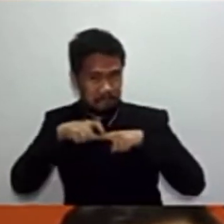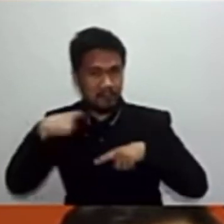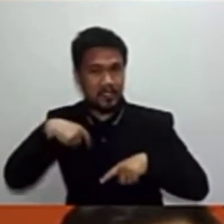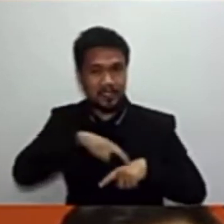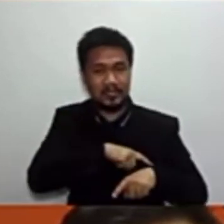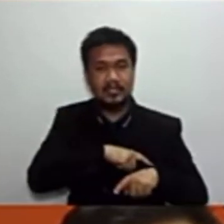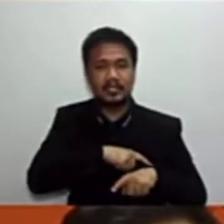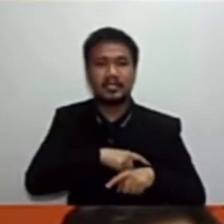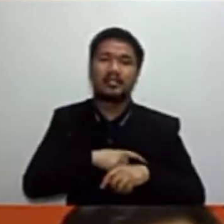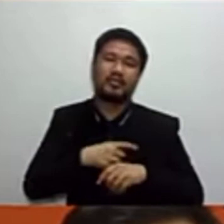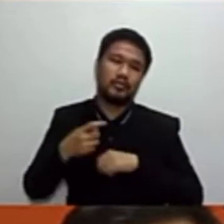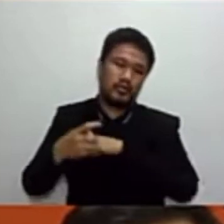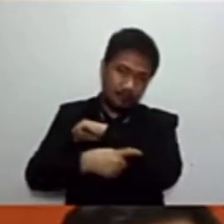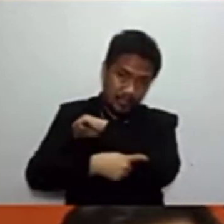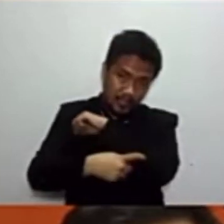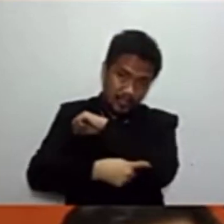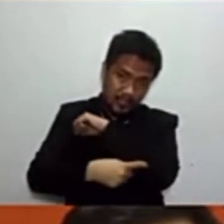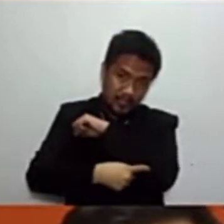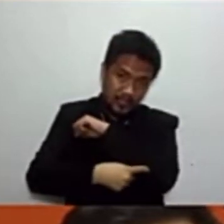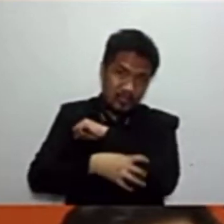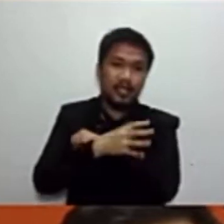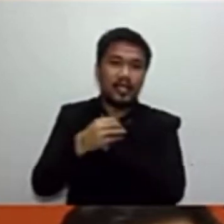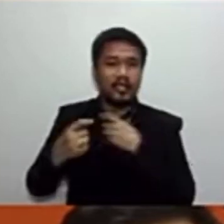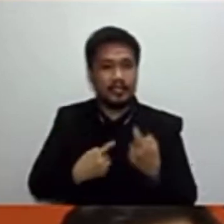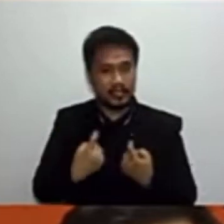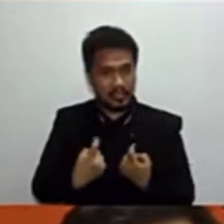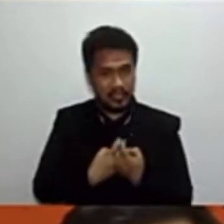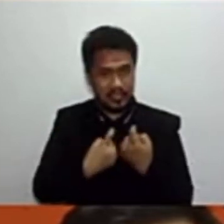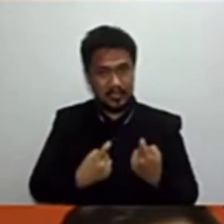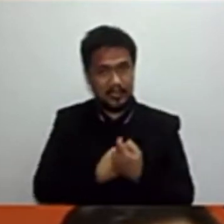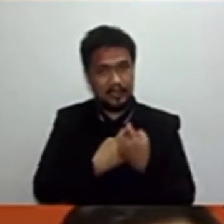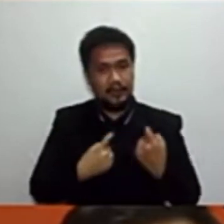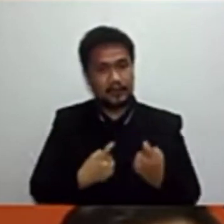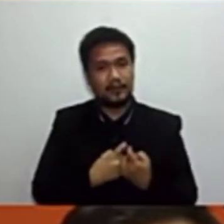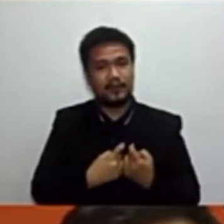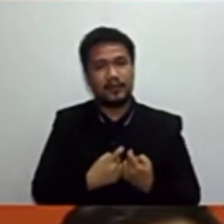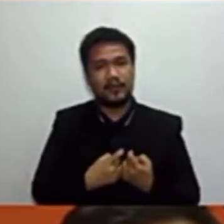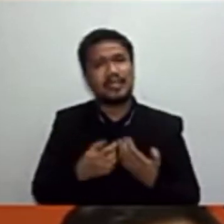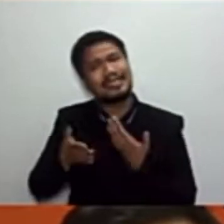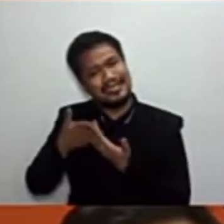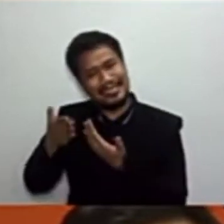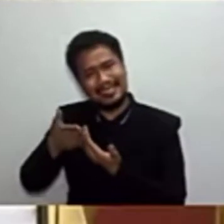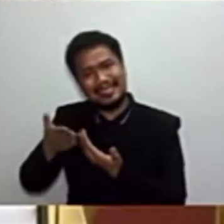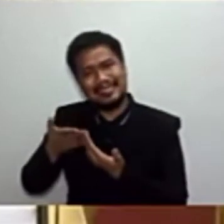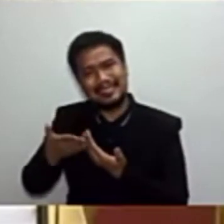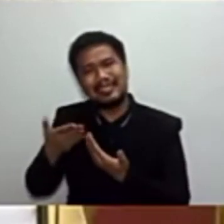Napakadaling panghinaan ng loob at sumuko na lang.